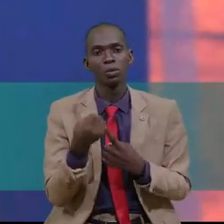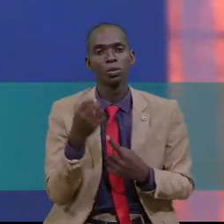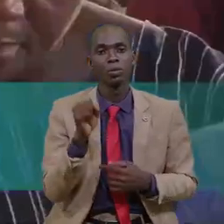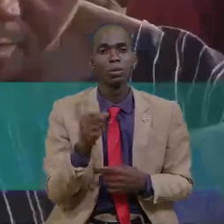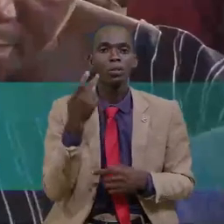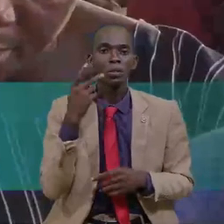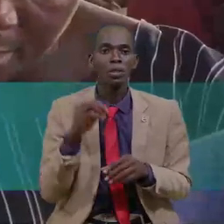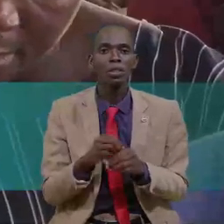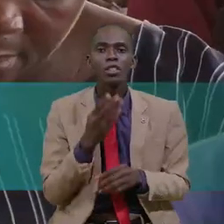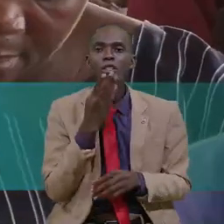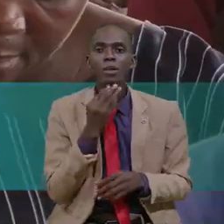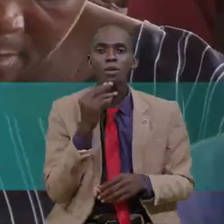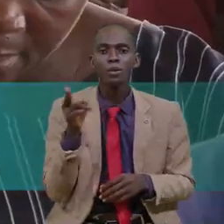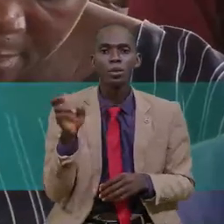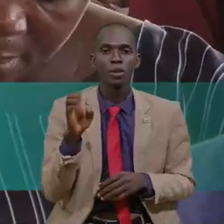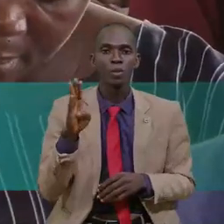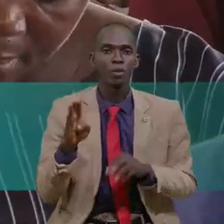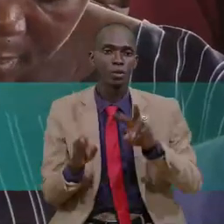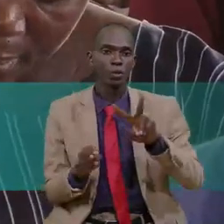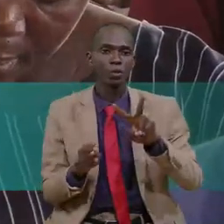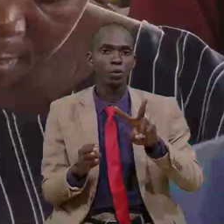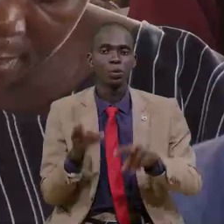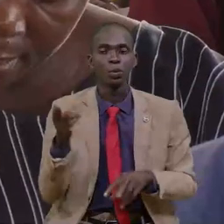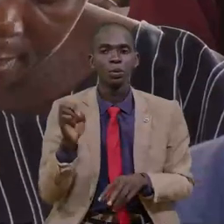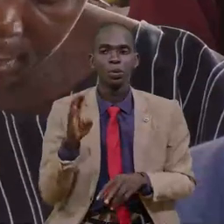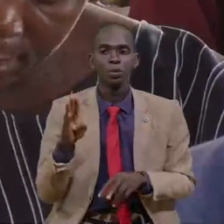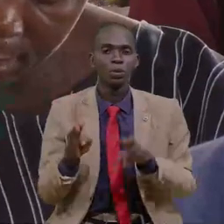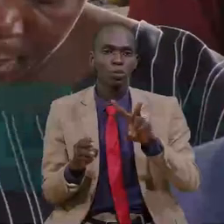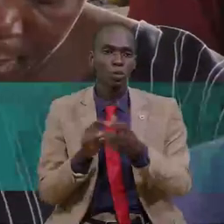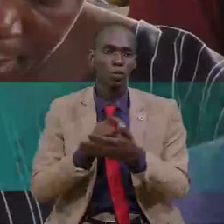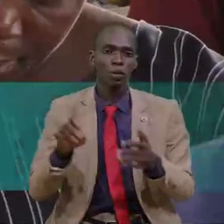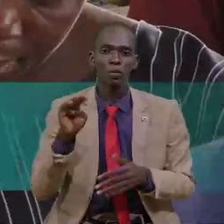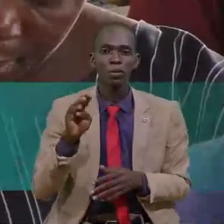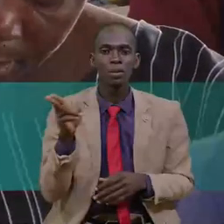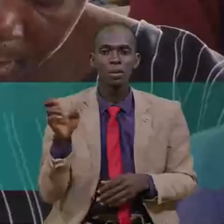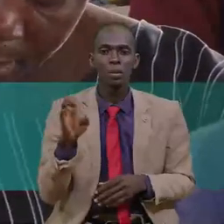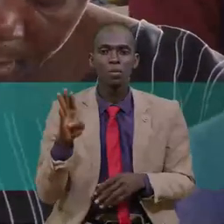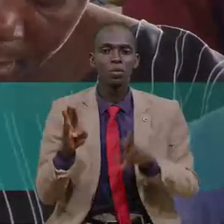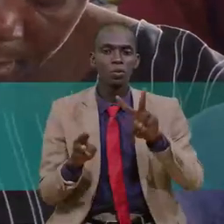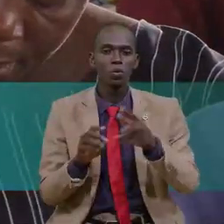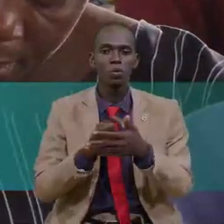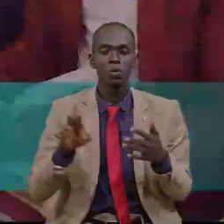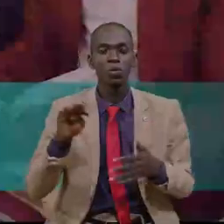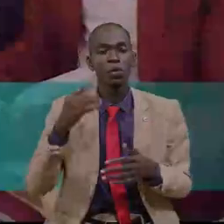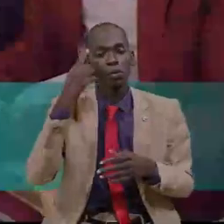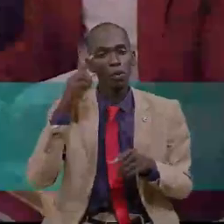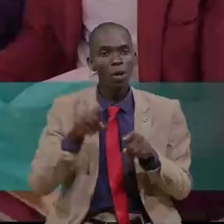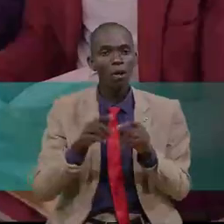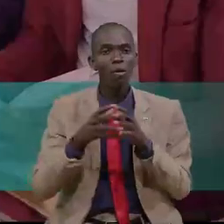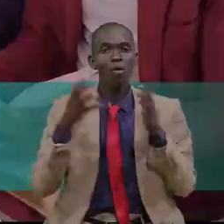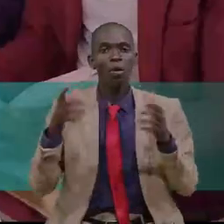des situations dangereuses. Hébreux 2, nous lisons par le verset 14. Hébreux 2,